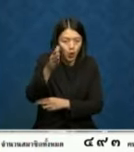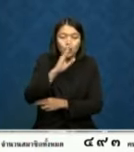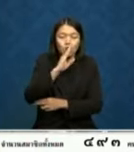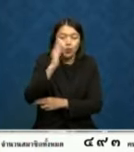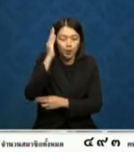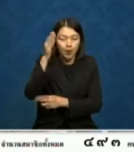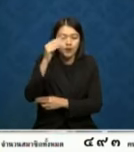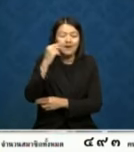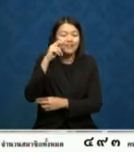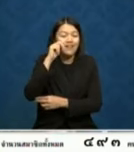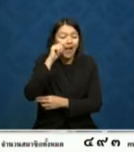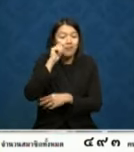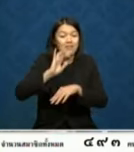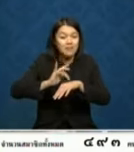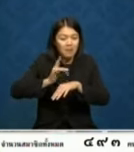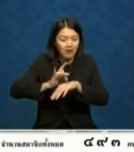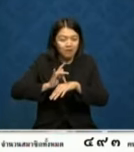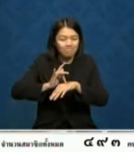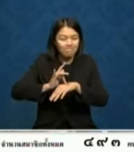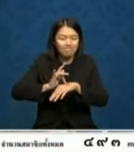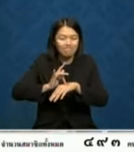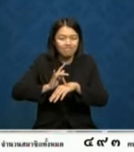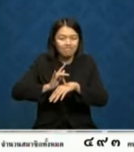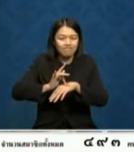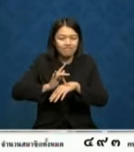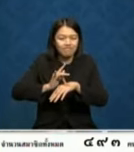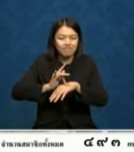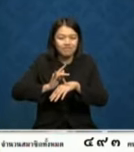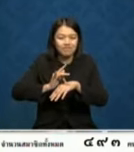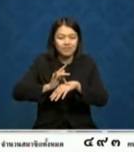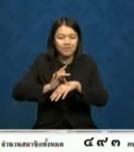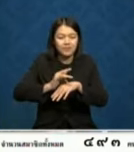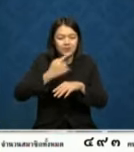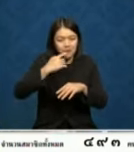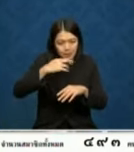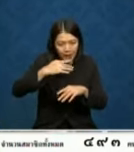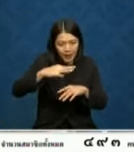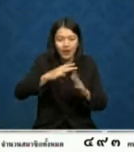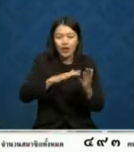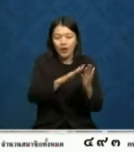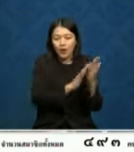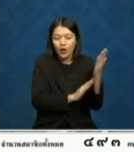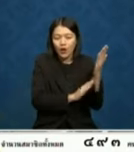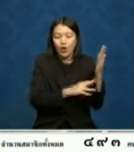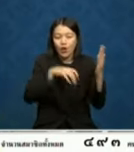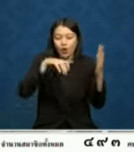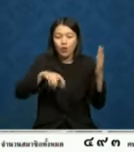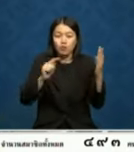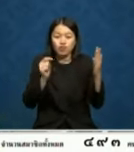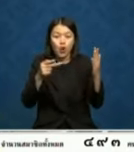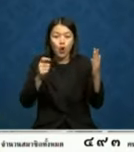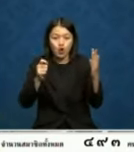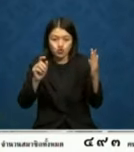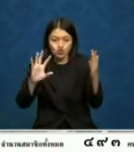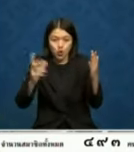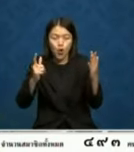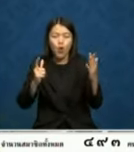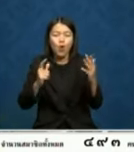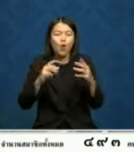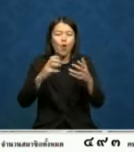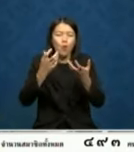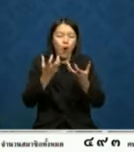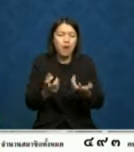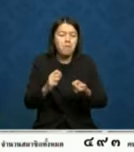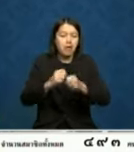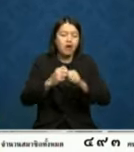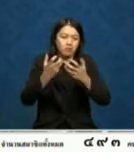คือแหล่งน้ำธรรมชาติแหล่งน้ำแนวชายฝั่งโดยที่ดูแลโดยกรมทชก็จะวิกฤตหนักขึ้นหนักขึ้นเรื่อยๆ